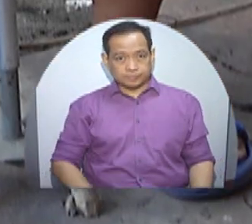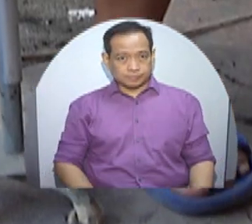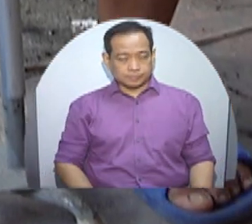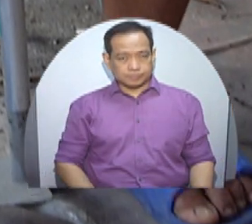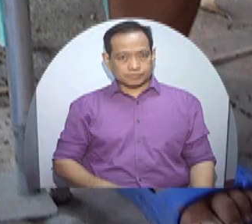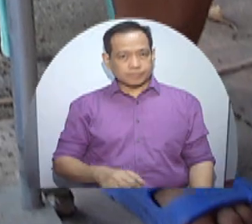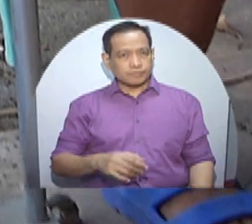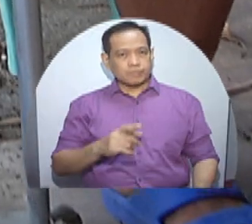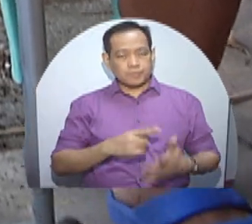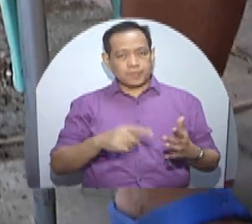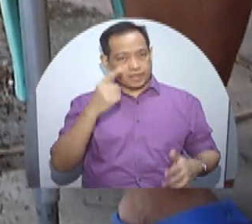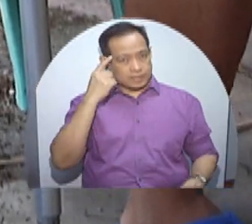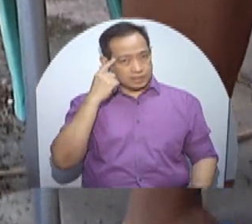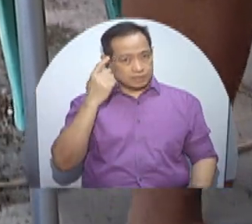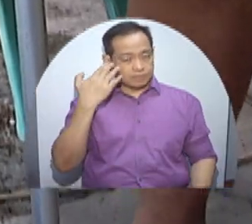ay